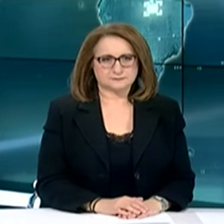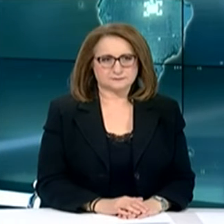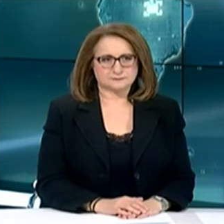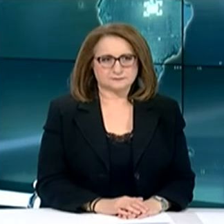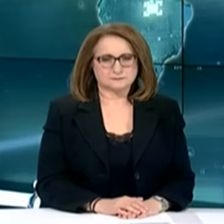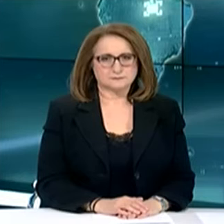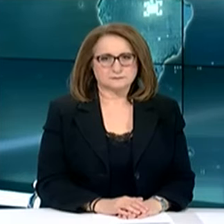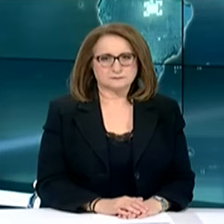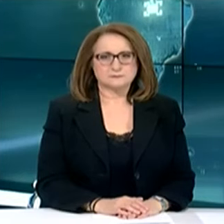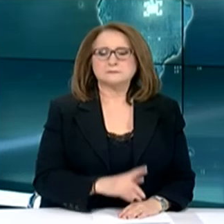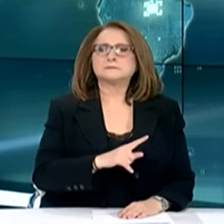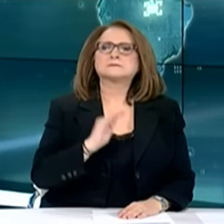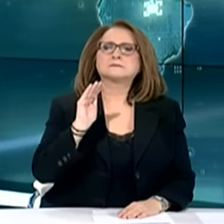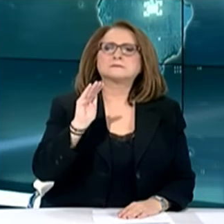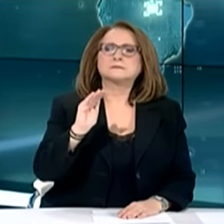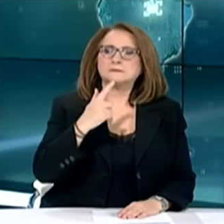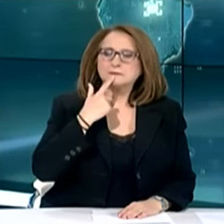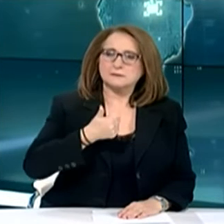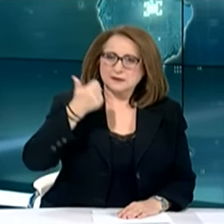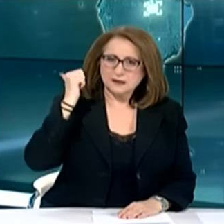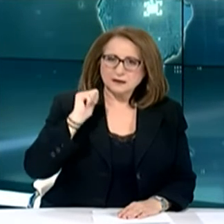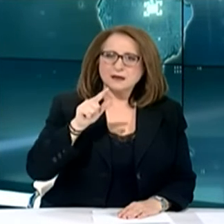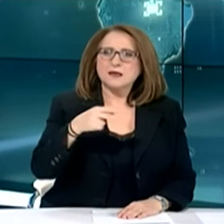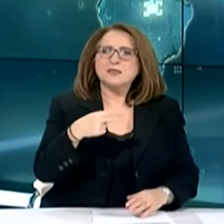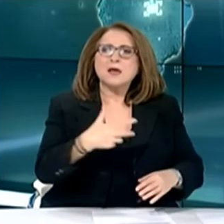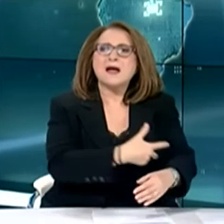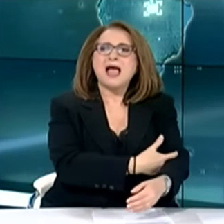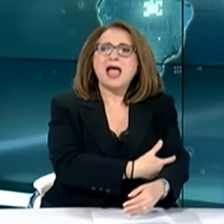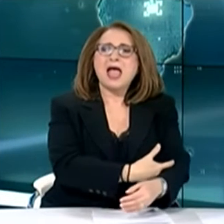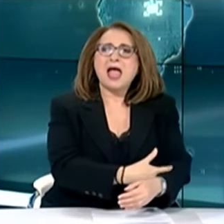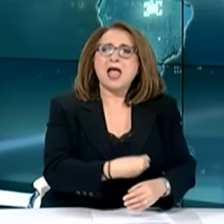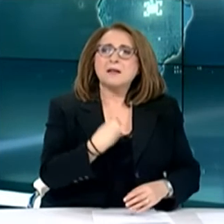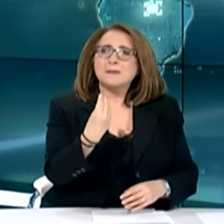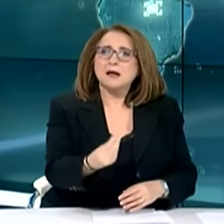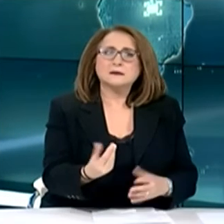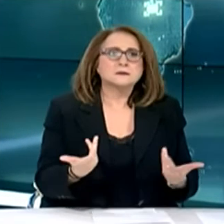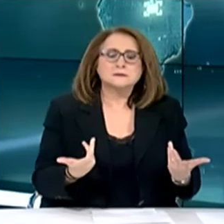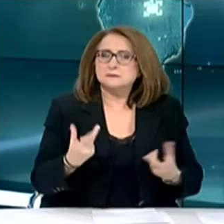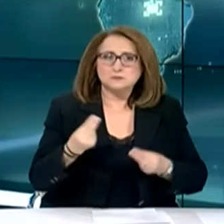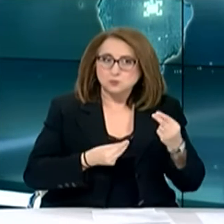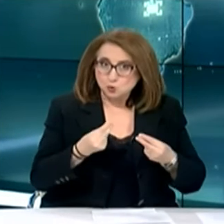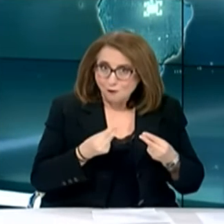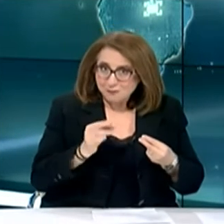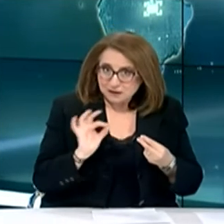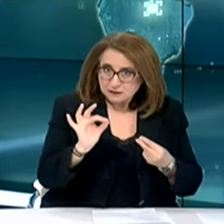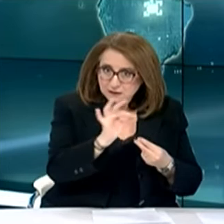Καθηγητά, συγγνώμη, σας ρώτησα και χθες και μου είπατε ότι δεν υπάρχει πρόβλημα για την αιμοδοσία. Επειδή υπάρχει μεγάλη ανάγκη τελικά από αίμα, από